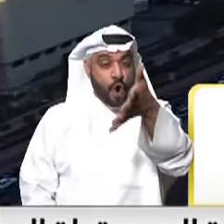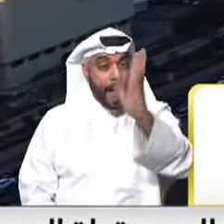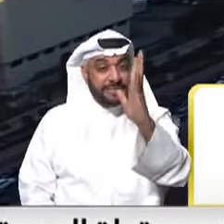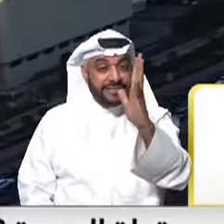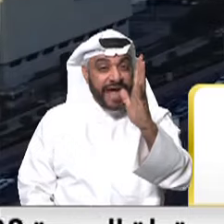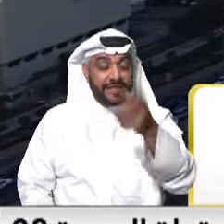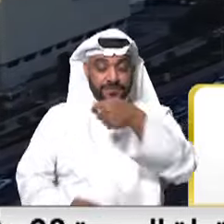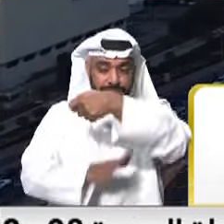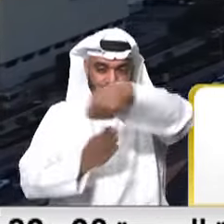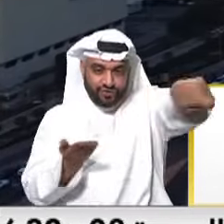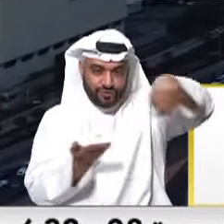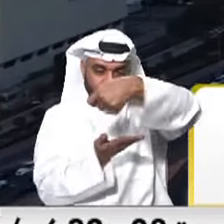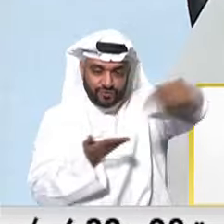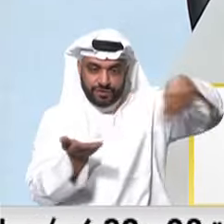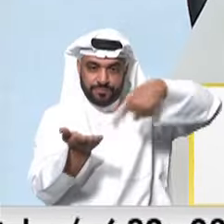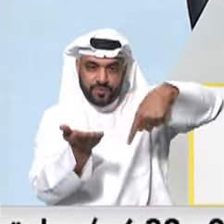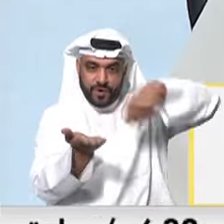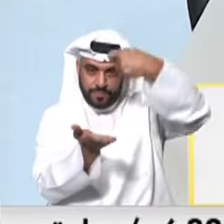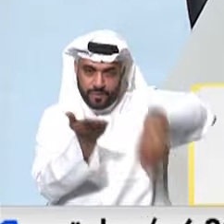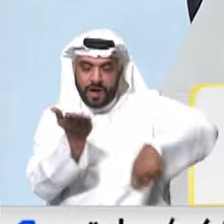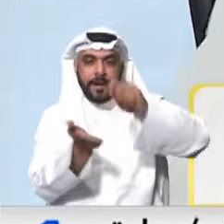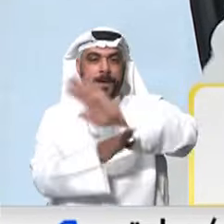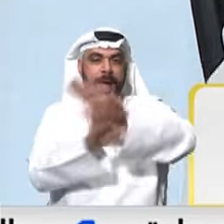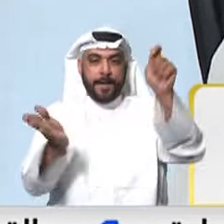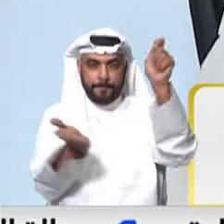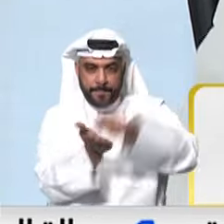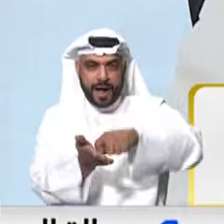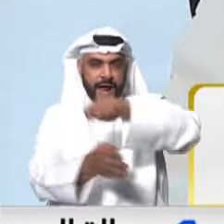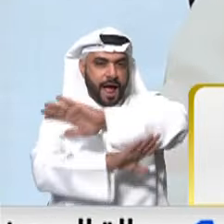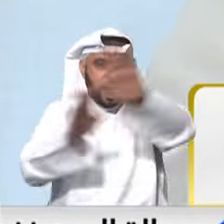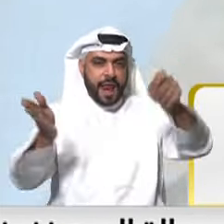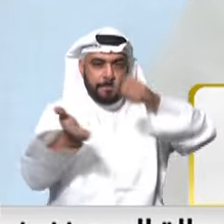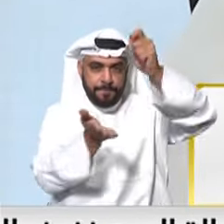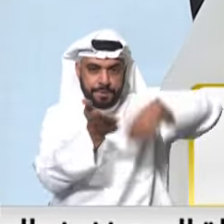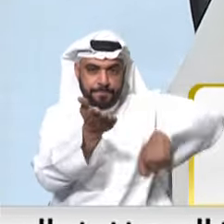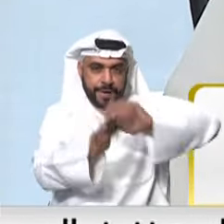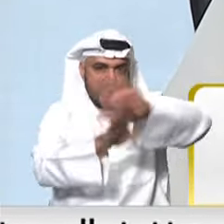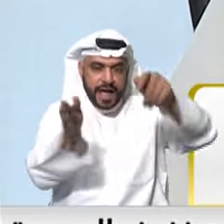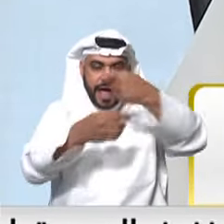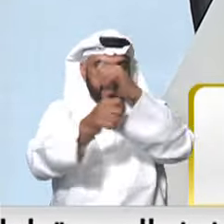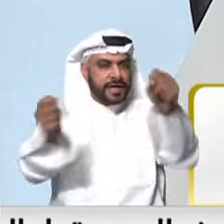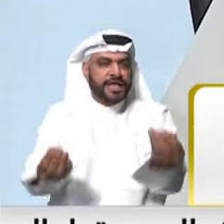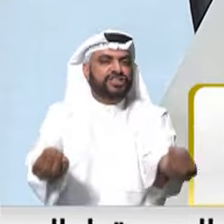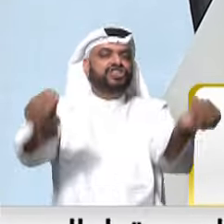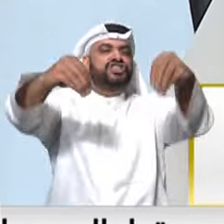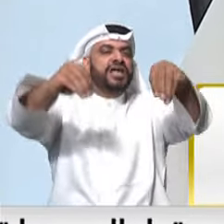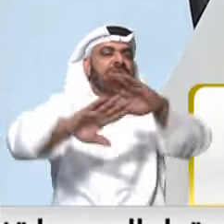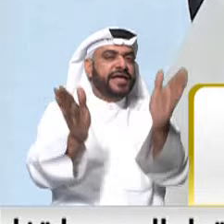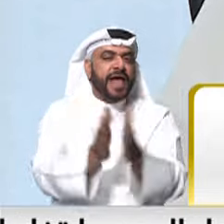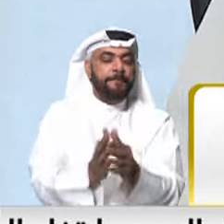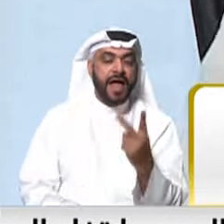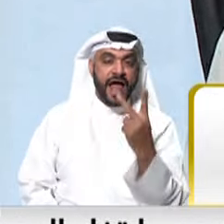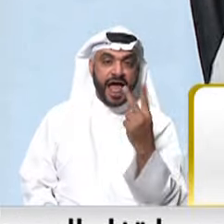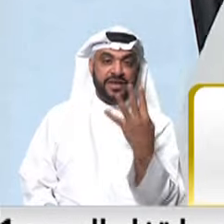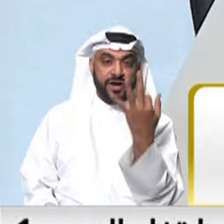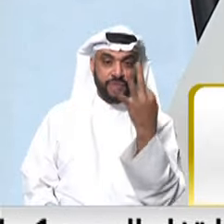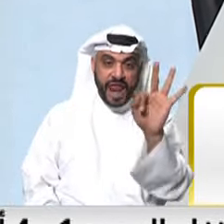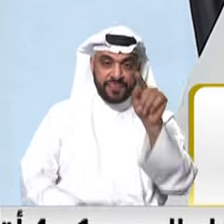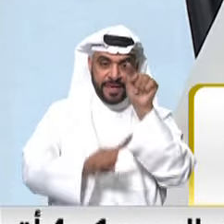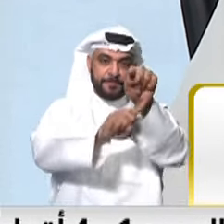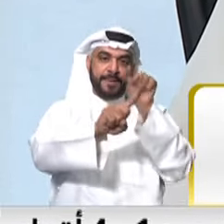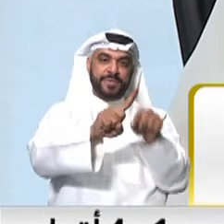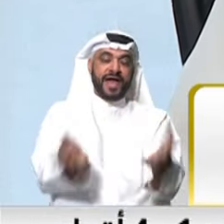عدد الصفقات فعندك انت زياده باجمالي القيمه التداوليه 32% وزياده بعدد